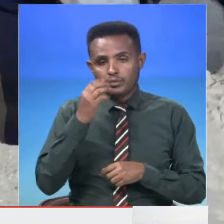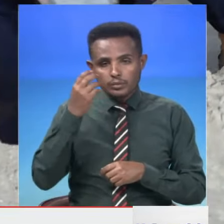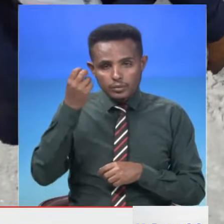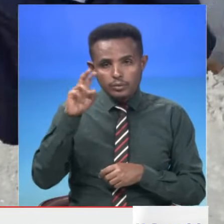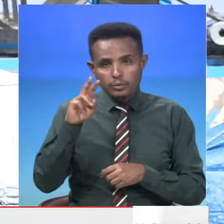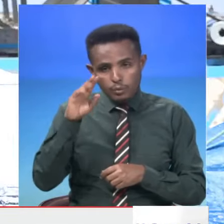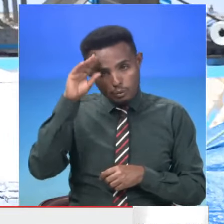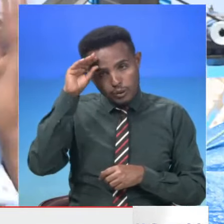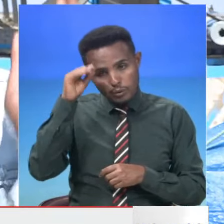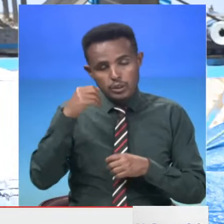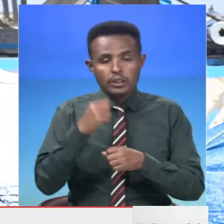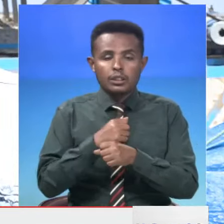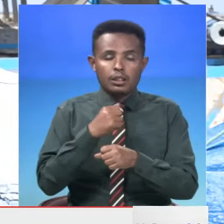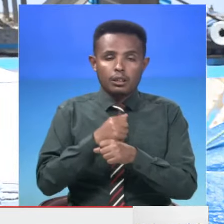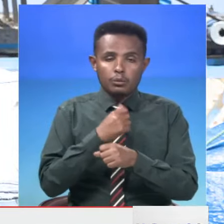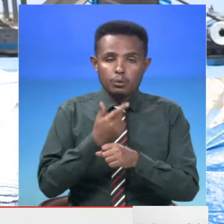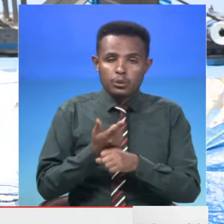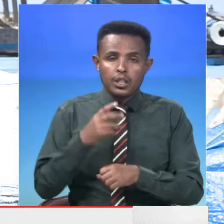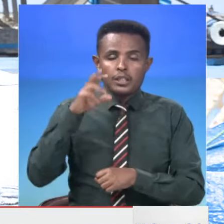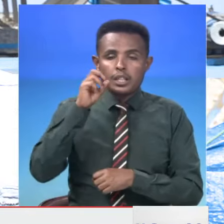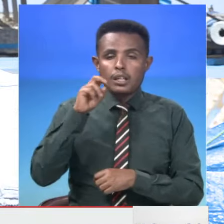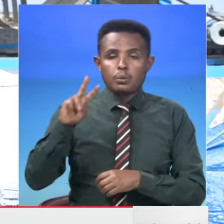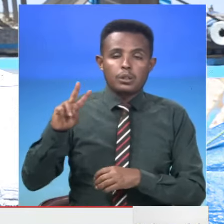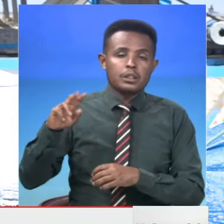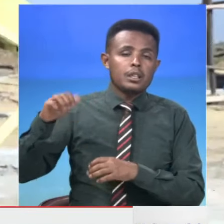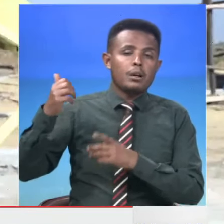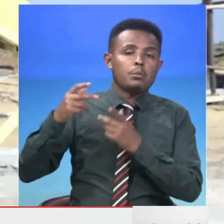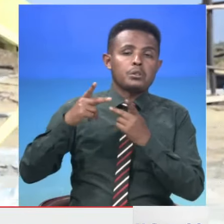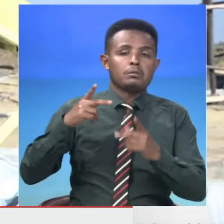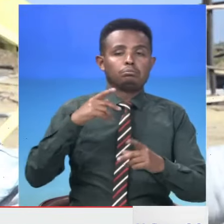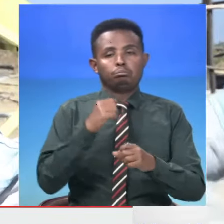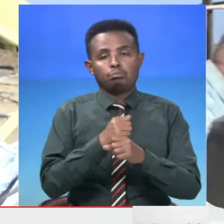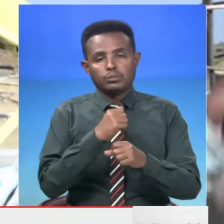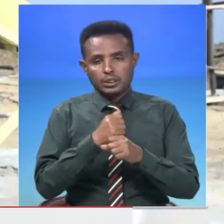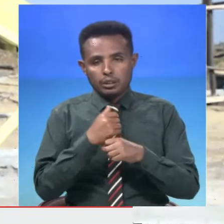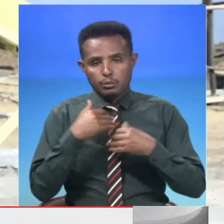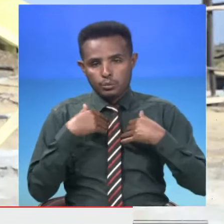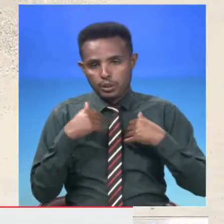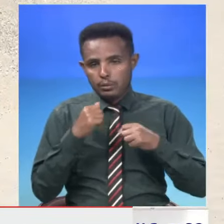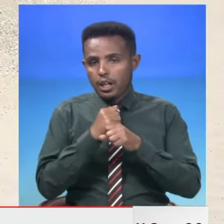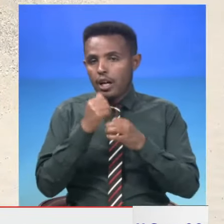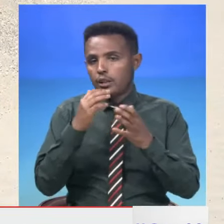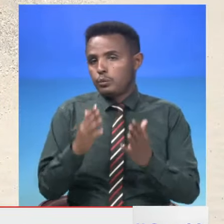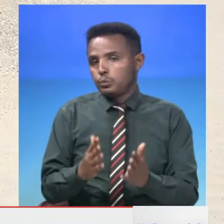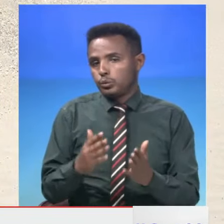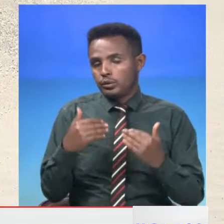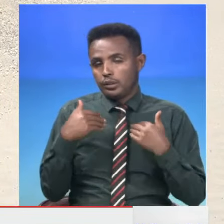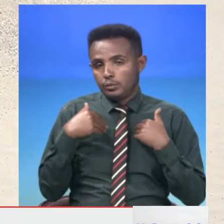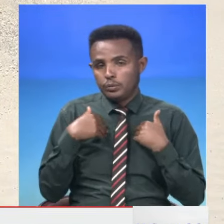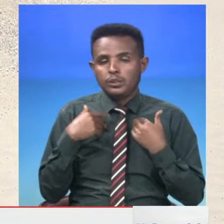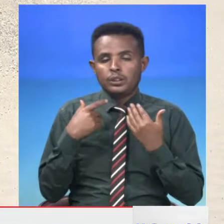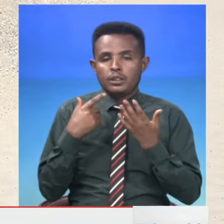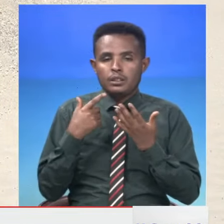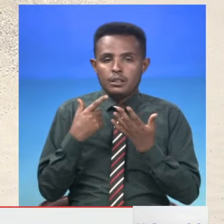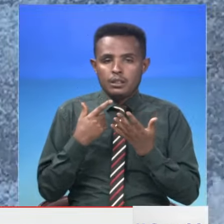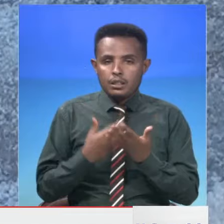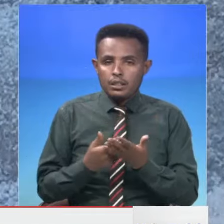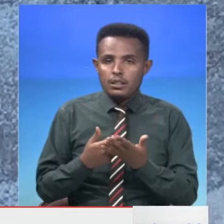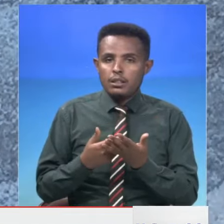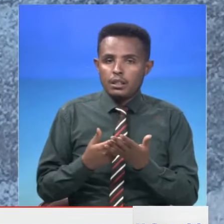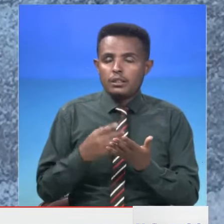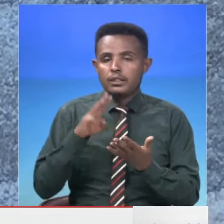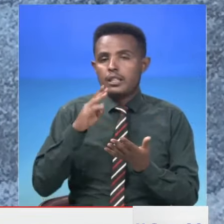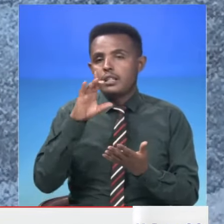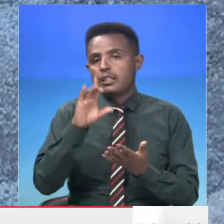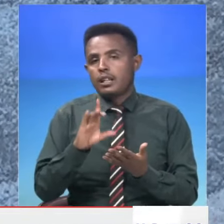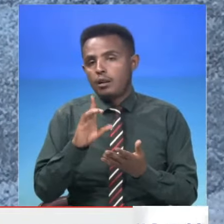ሮ ማቴሪያል ያለበት አጠቃላይ ወደ 32 እዛኛው አካባቢ ያሉ ሰራተኞች ማለት ነው። ስልካውን አጥቦ ለማቅረብ ነው እንግዲህ የጀመርነው መሬቱን ስልካውን